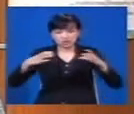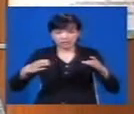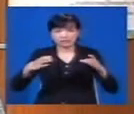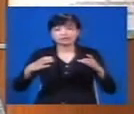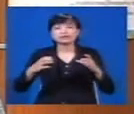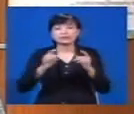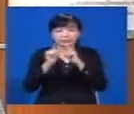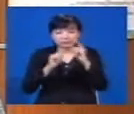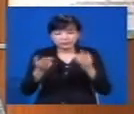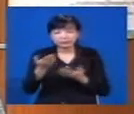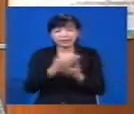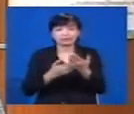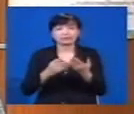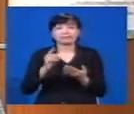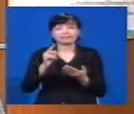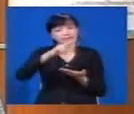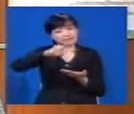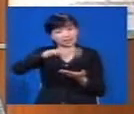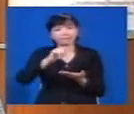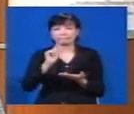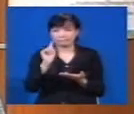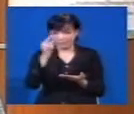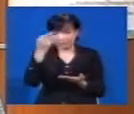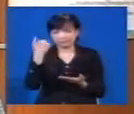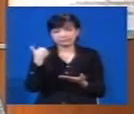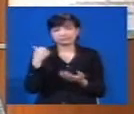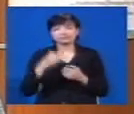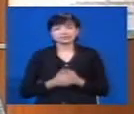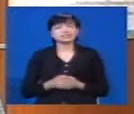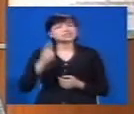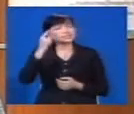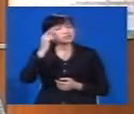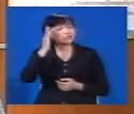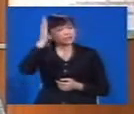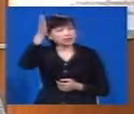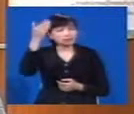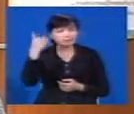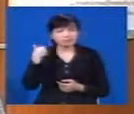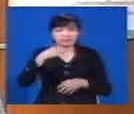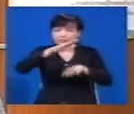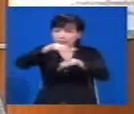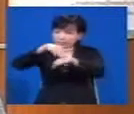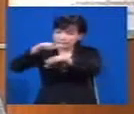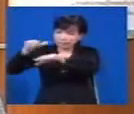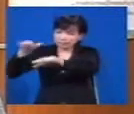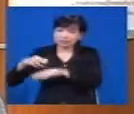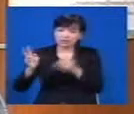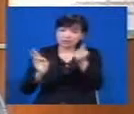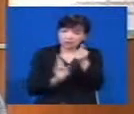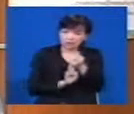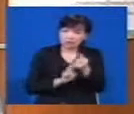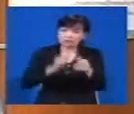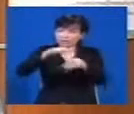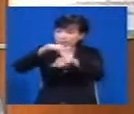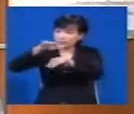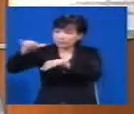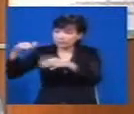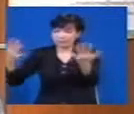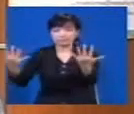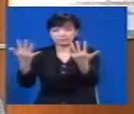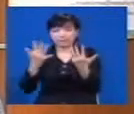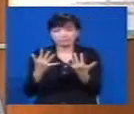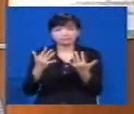รียกทีมงานทางด้านสนับสนุนปลัดสำนักนายกรัฐมนตรีท่านรองกรุงเทพเทพกัญจนาและผมเนี่ยไปกำหนดแนวทางใน